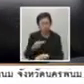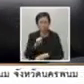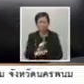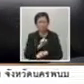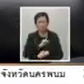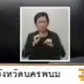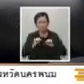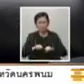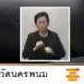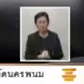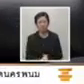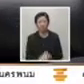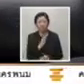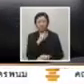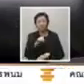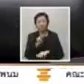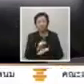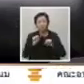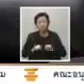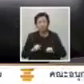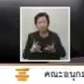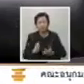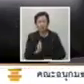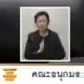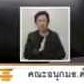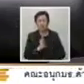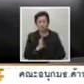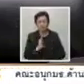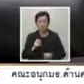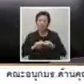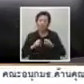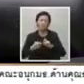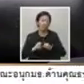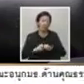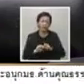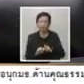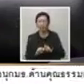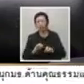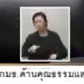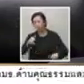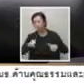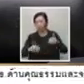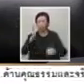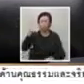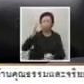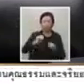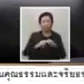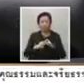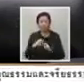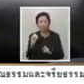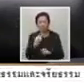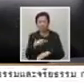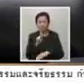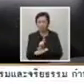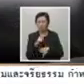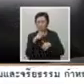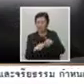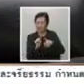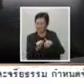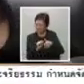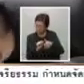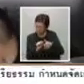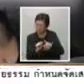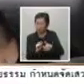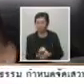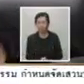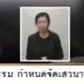ประธาน ฟังเขา ไม่วินิจฉัยชี้ขาดไม่เป็นกลางแล้วการละเมิดนั้นจะเกิดขึ้นตลอดเวลาโปรดวินิจฉัยตัวท่านประธานด้วยครับขอบพระคุณครับ คุ